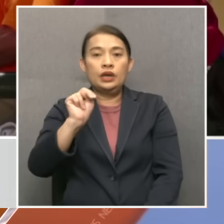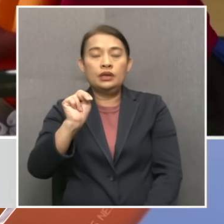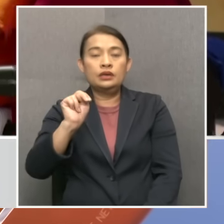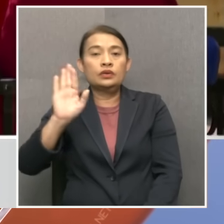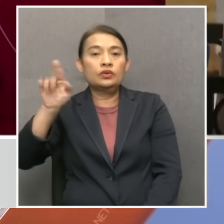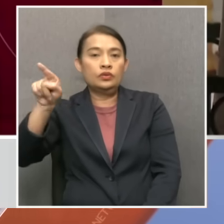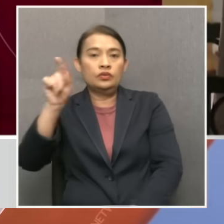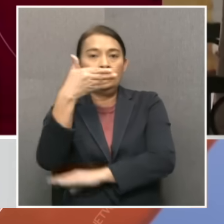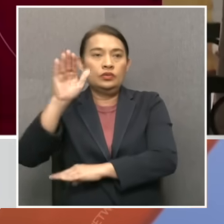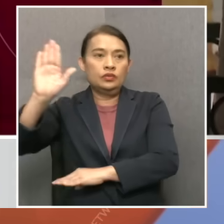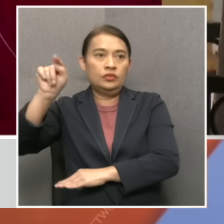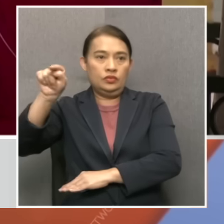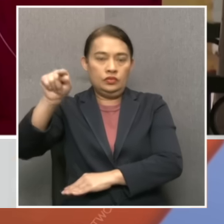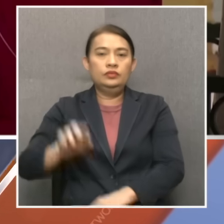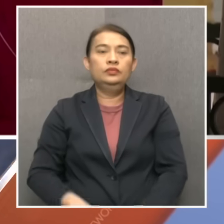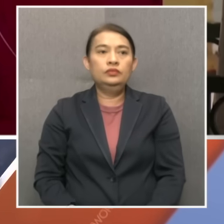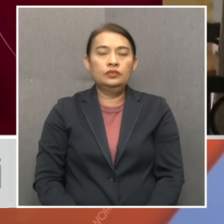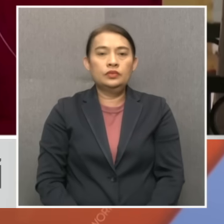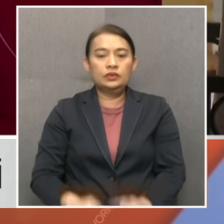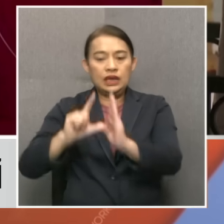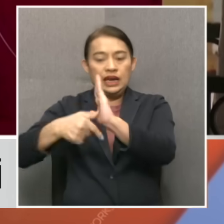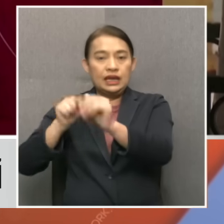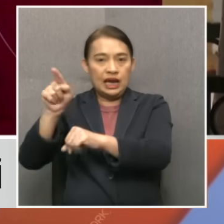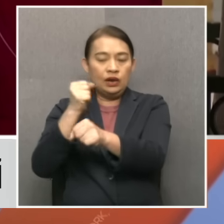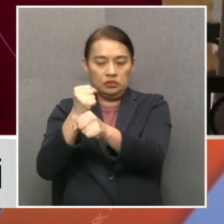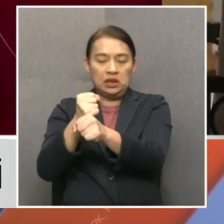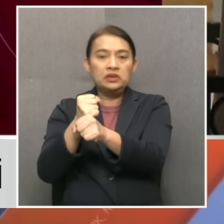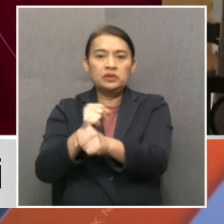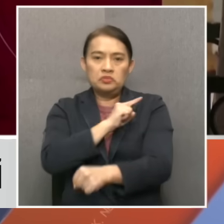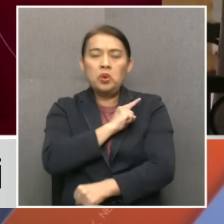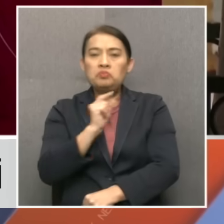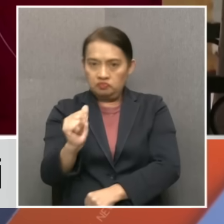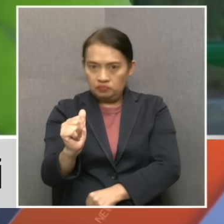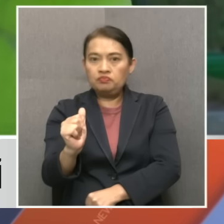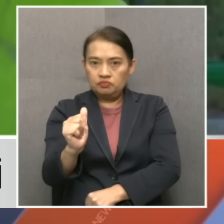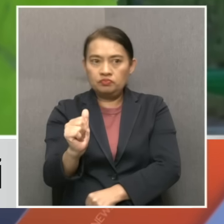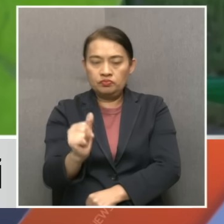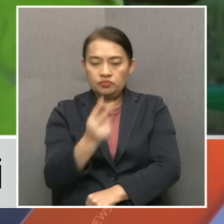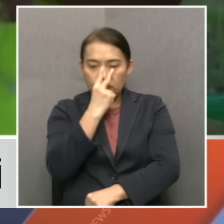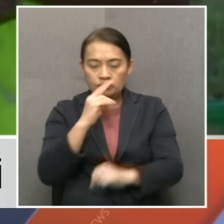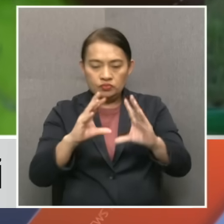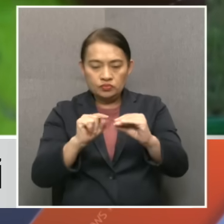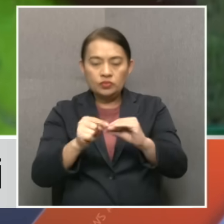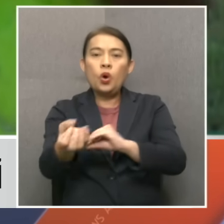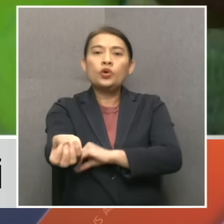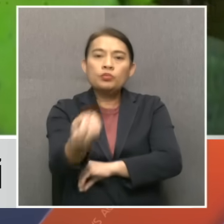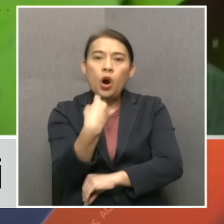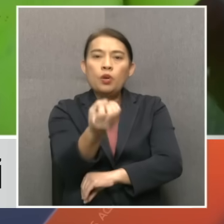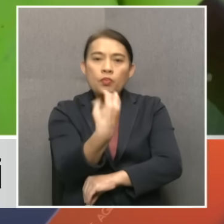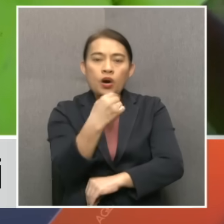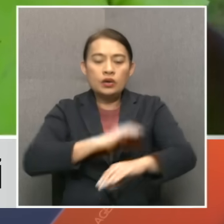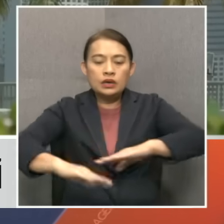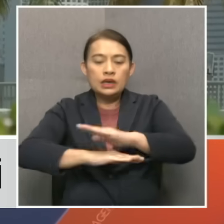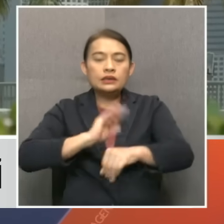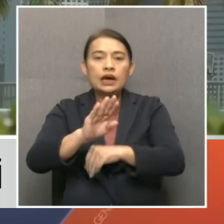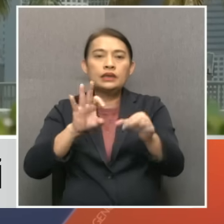เตเรสเนี่ยผมคิดว่าเขาทำหน้าที่ได้ดีมากนะฮะทั้งที่การประชุมเนี่ยจะเห็นว่าเขาส่งสัญญาณเนี่ยโดยใช้หลักฐานเชิงวิทยาศาส